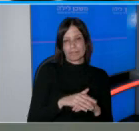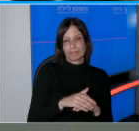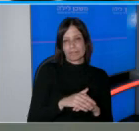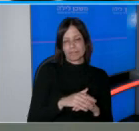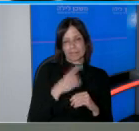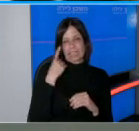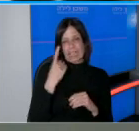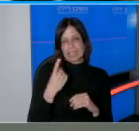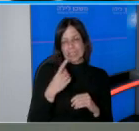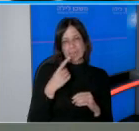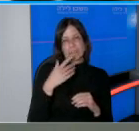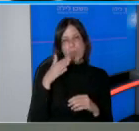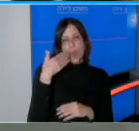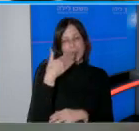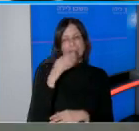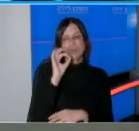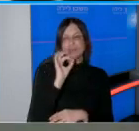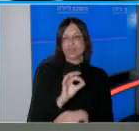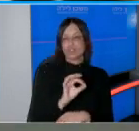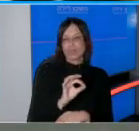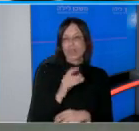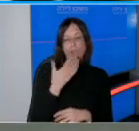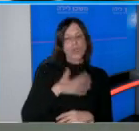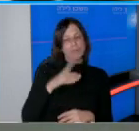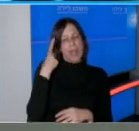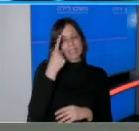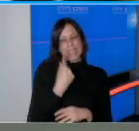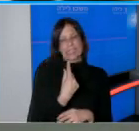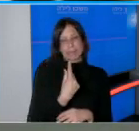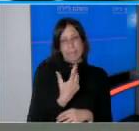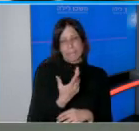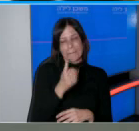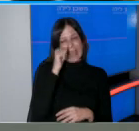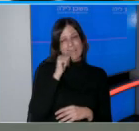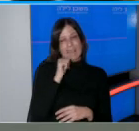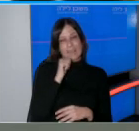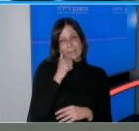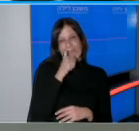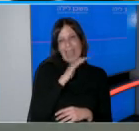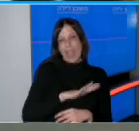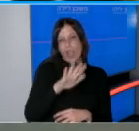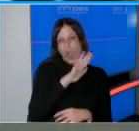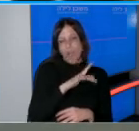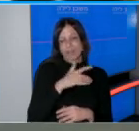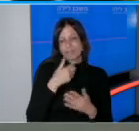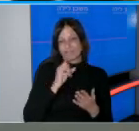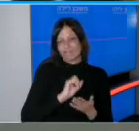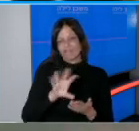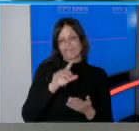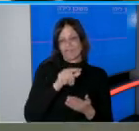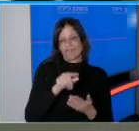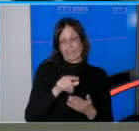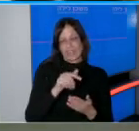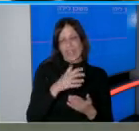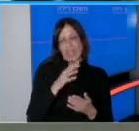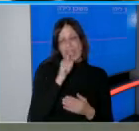היגייניסטיים, לאומיים, כדי, הם בעצם רוצים להמציא את עצמם כלבנים. אירופה הקיעה אותם, או אירופה